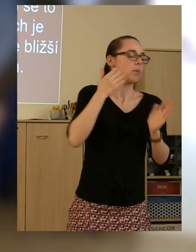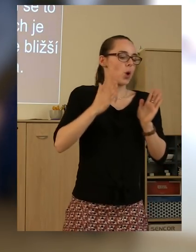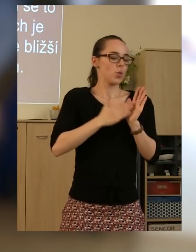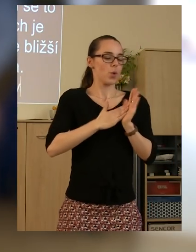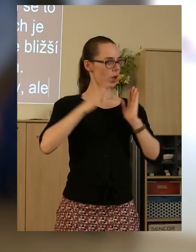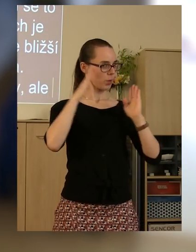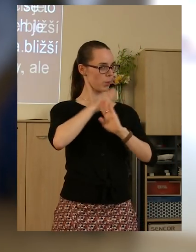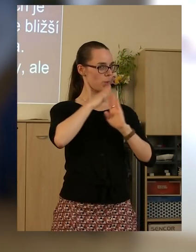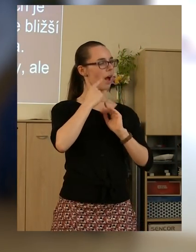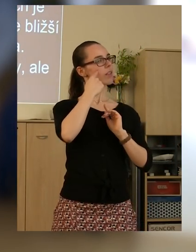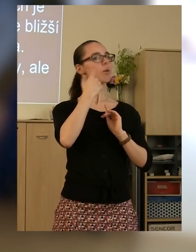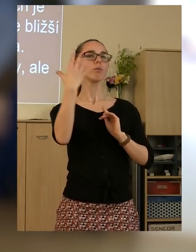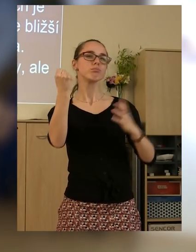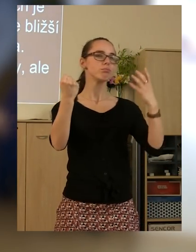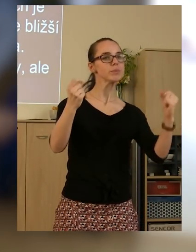si to myslím.